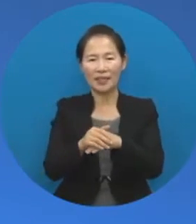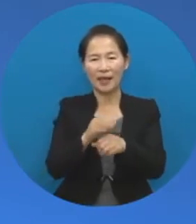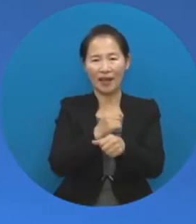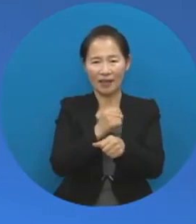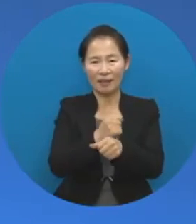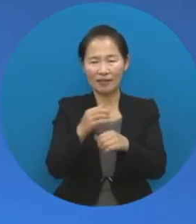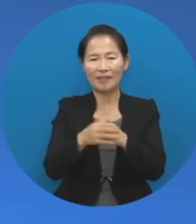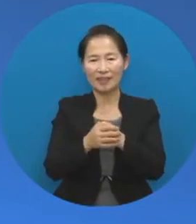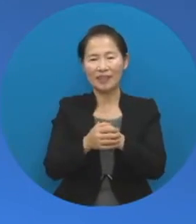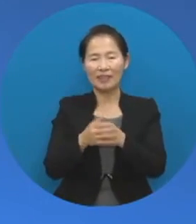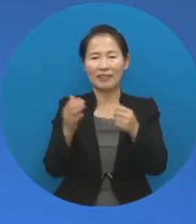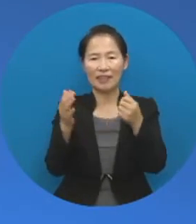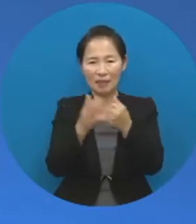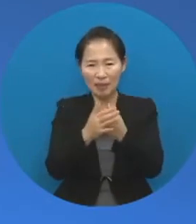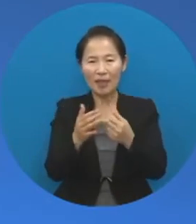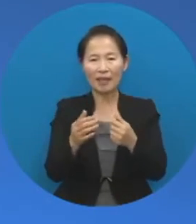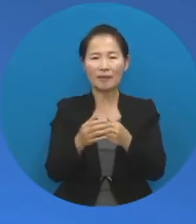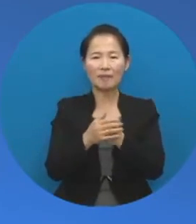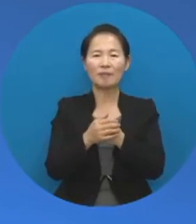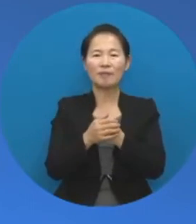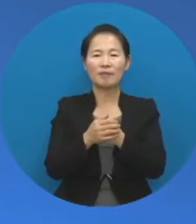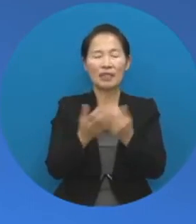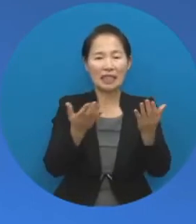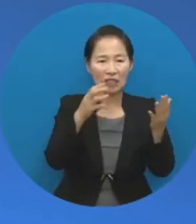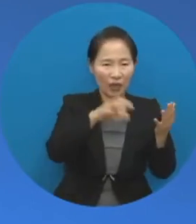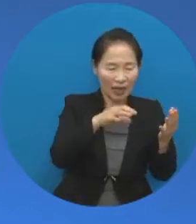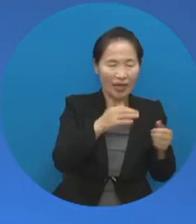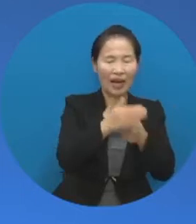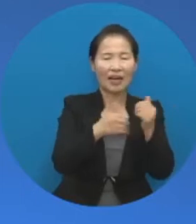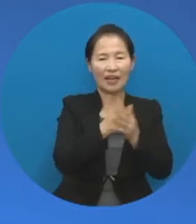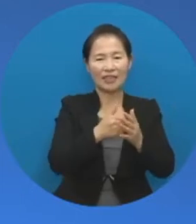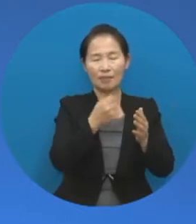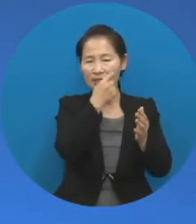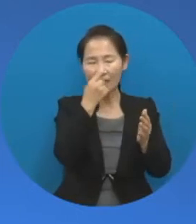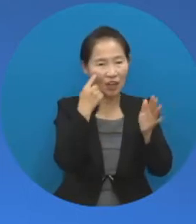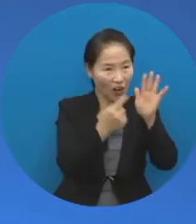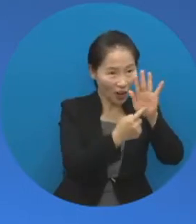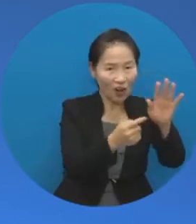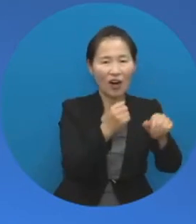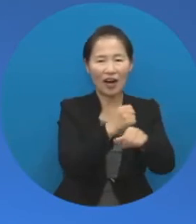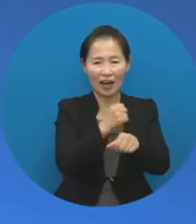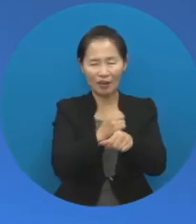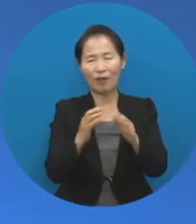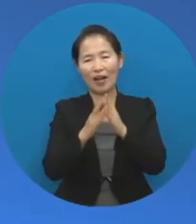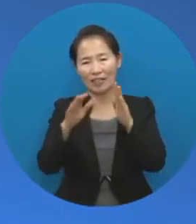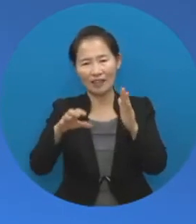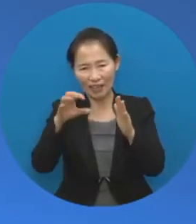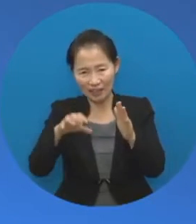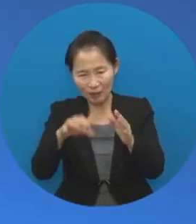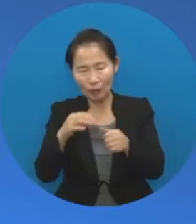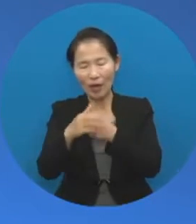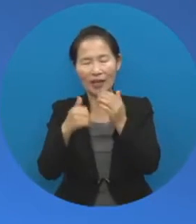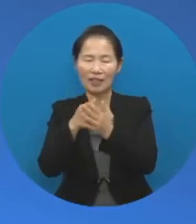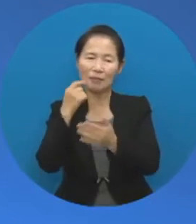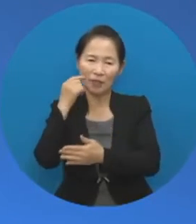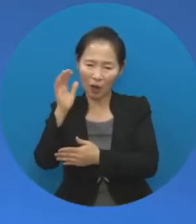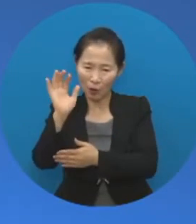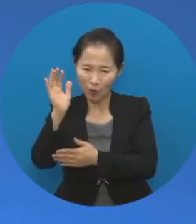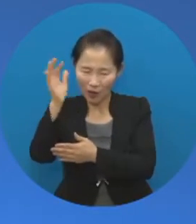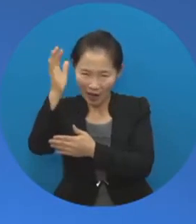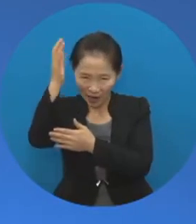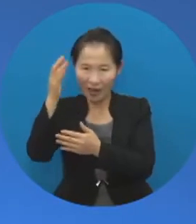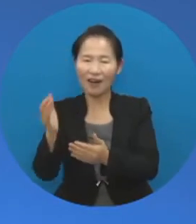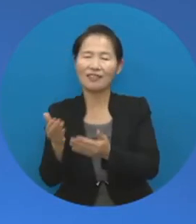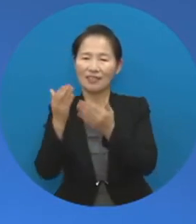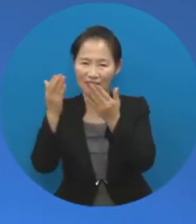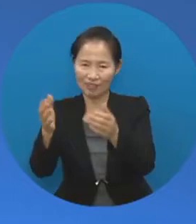회사에서도 일터에서도 하나님을 증거하고 가정에서도 이 가정이 하나님께 영광 돌리는 가정 이 아이들도